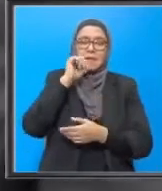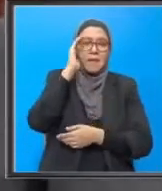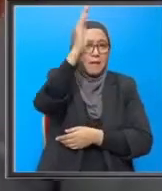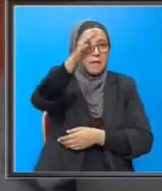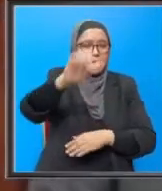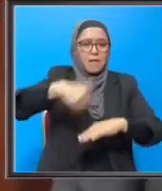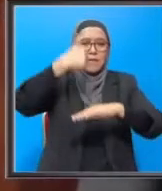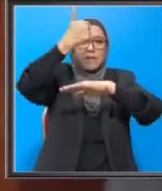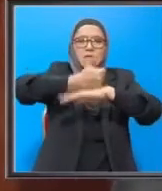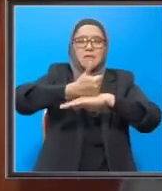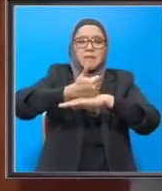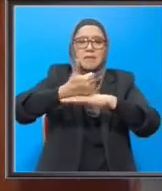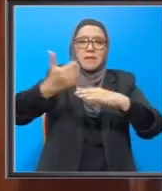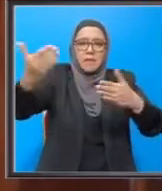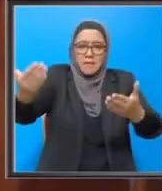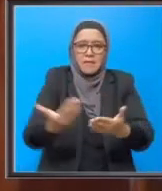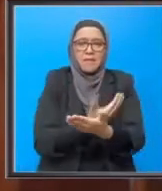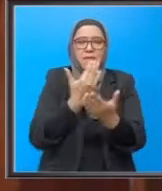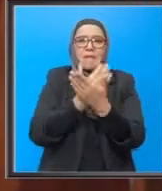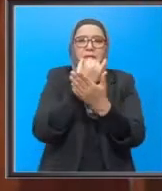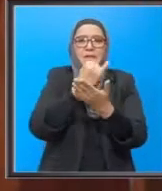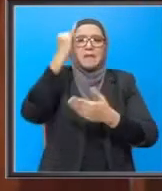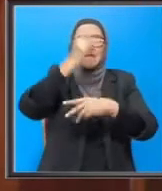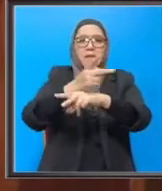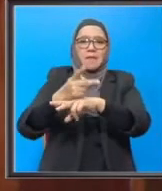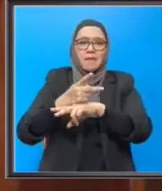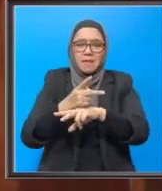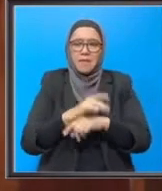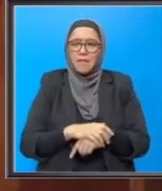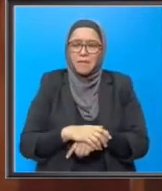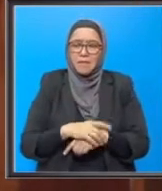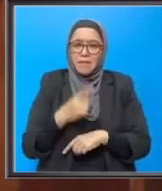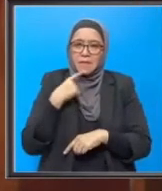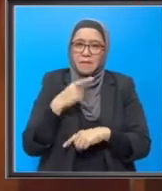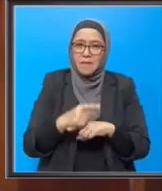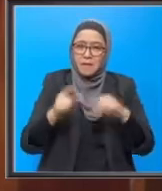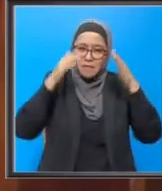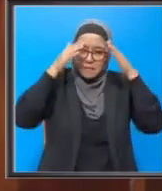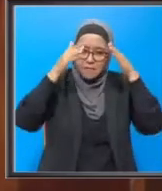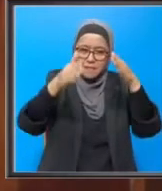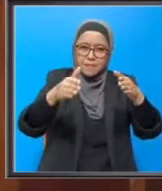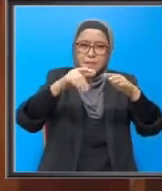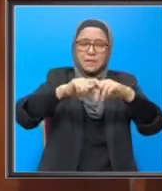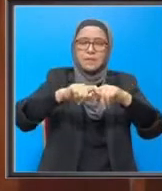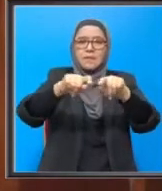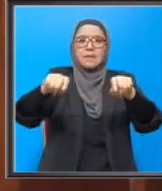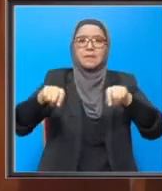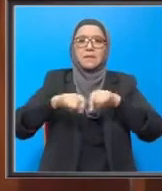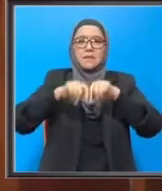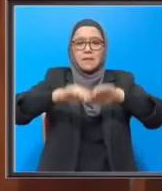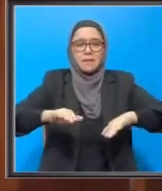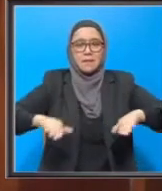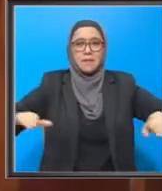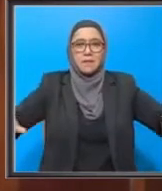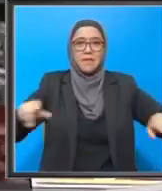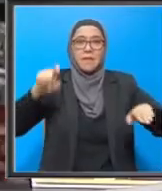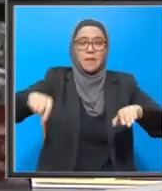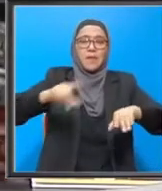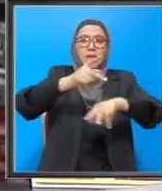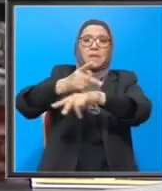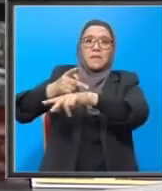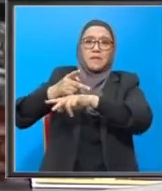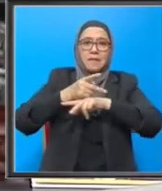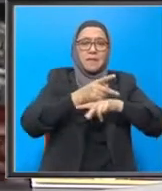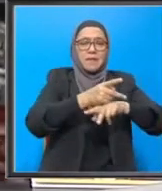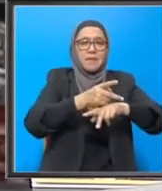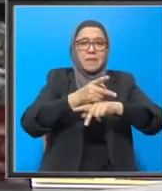wonderful BBQ mempunyai memberi fokus kepada penempatan kanak-kanak ia memadukan pembelaan